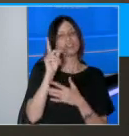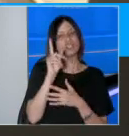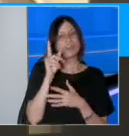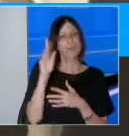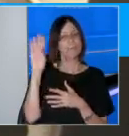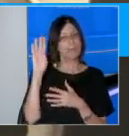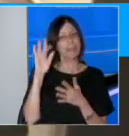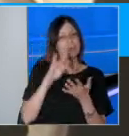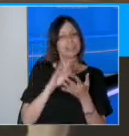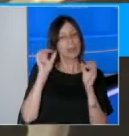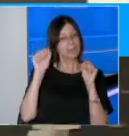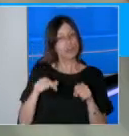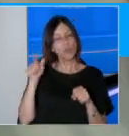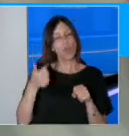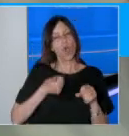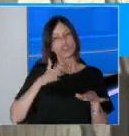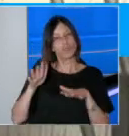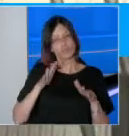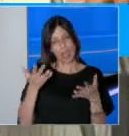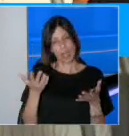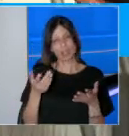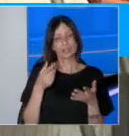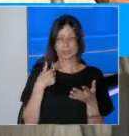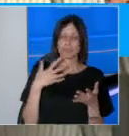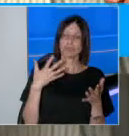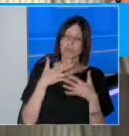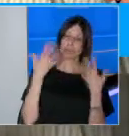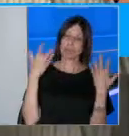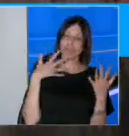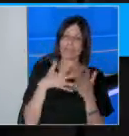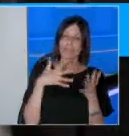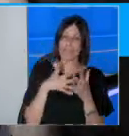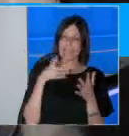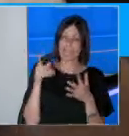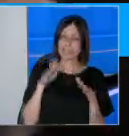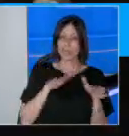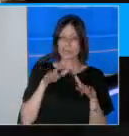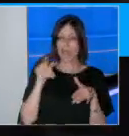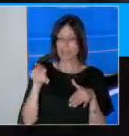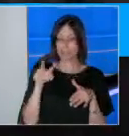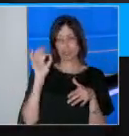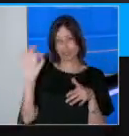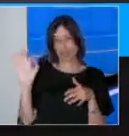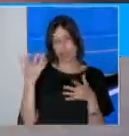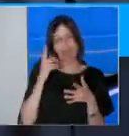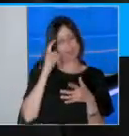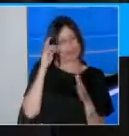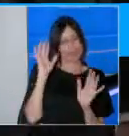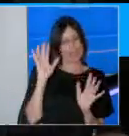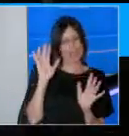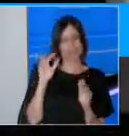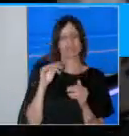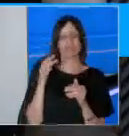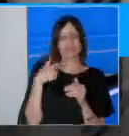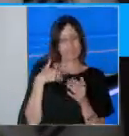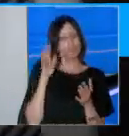נתניהו נמצא בשלטון, הוא ראש הממשלה, אז מן הסתם שנבקר את הממשלה הזו שבראשותו. אל תדאג, הסר דאגה